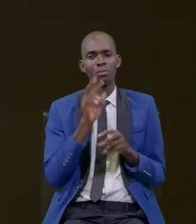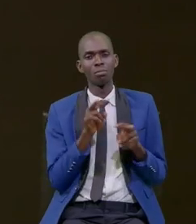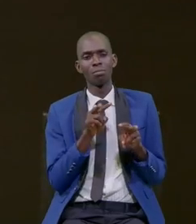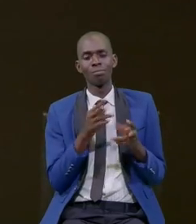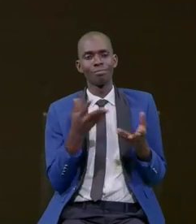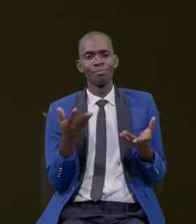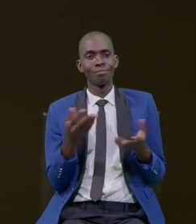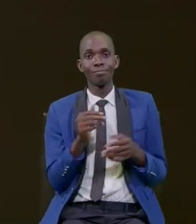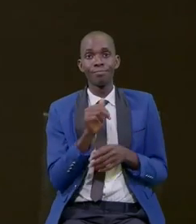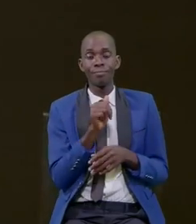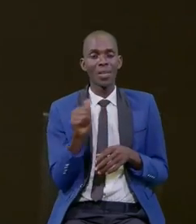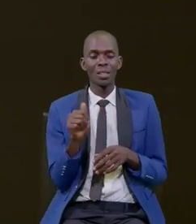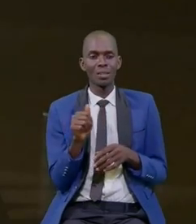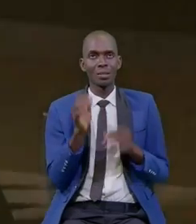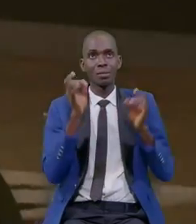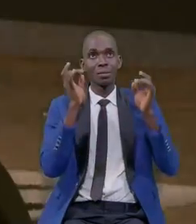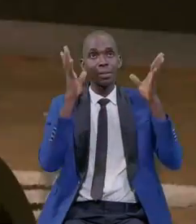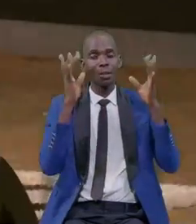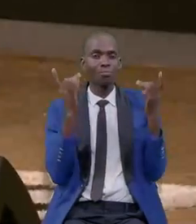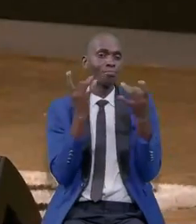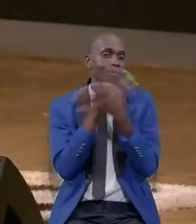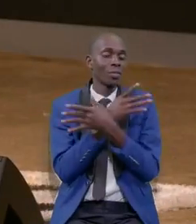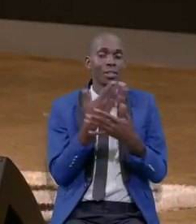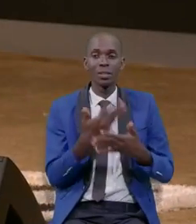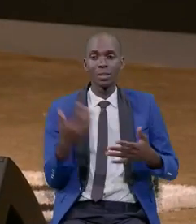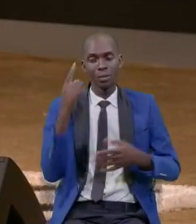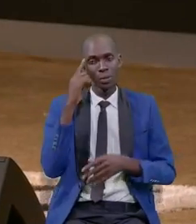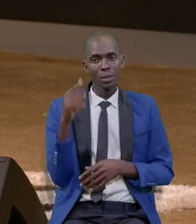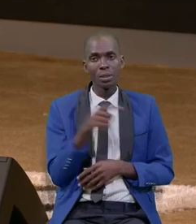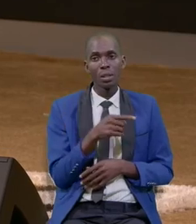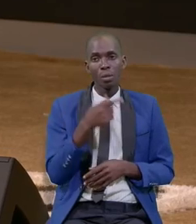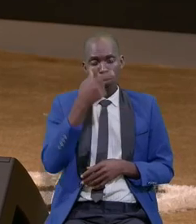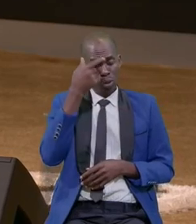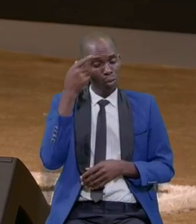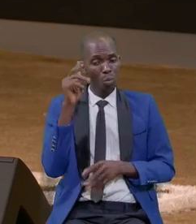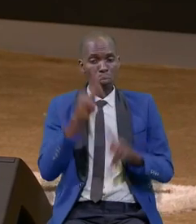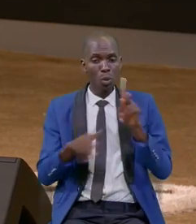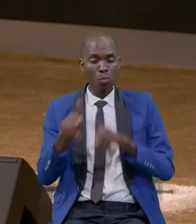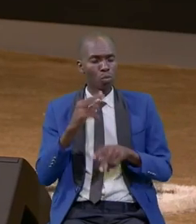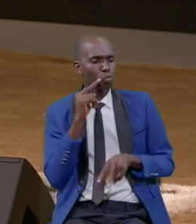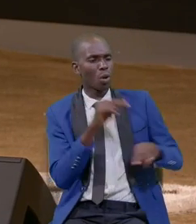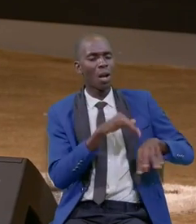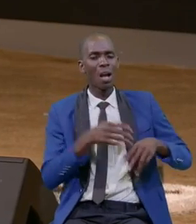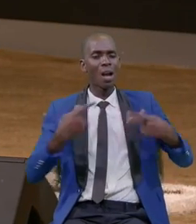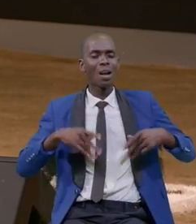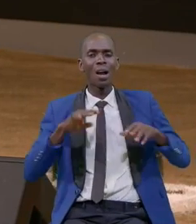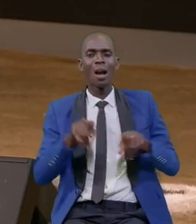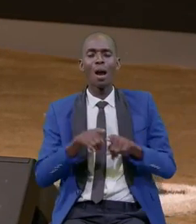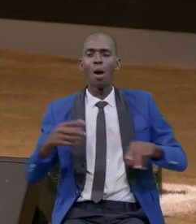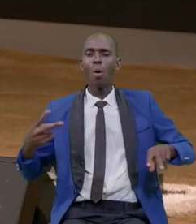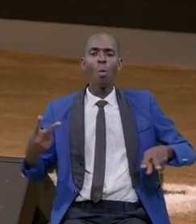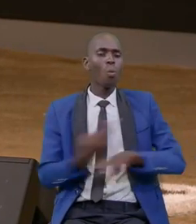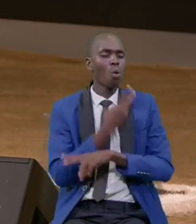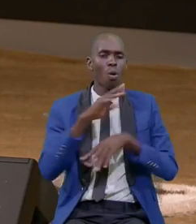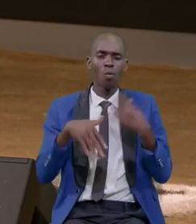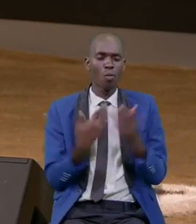Cela semblerait abominable à eux parce qu'ils considéraient les prostituées comme les pires des humains.